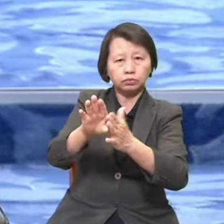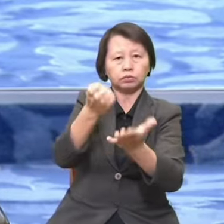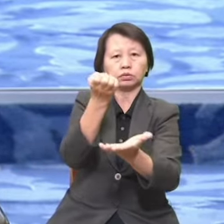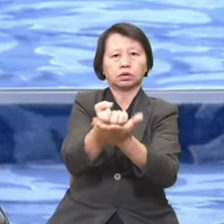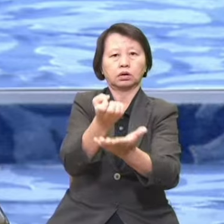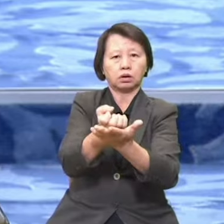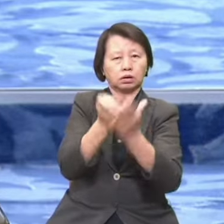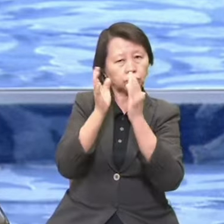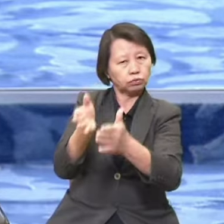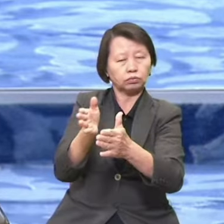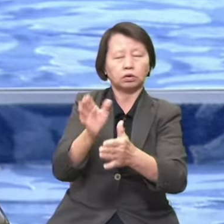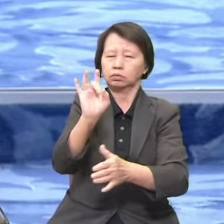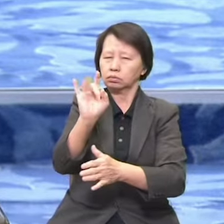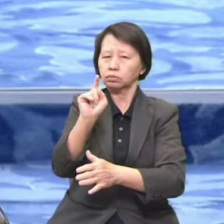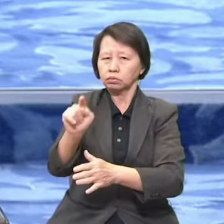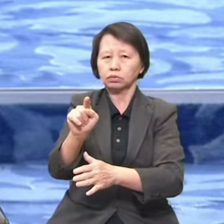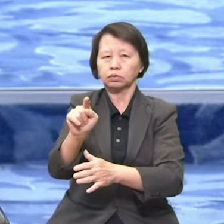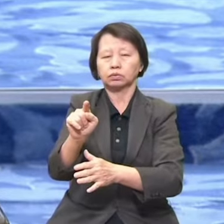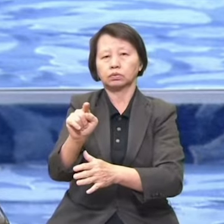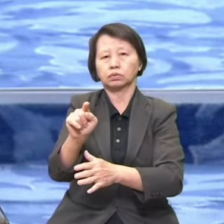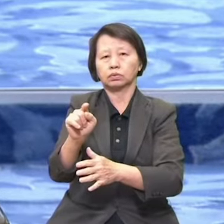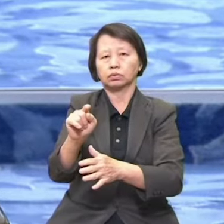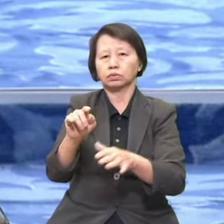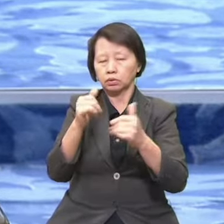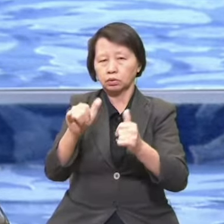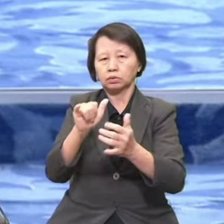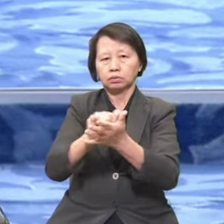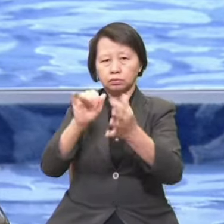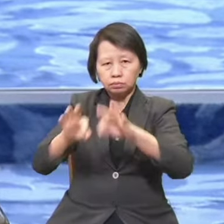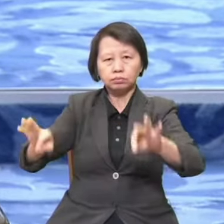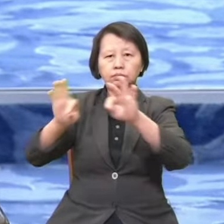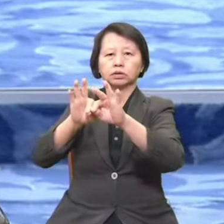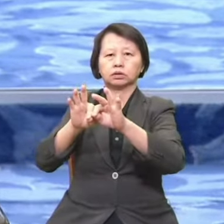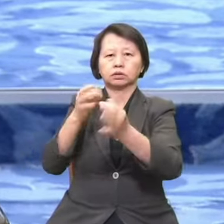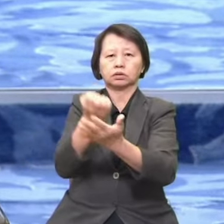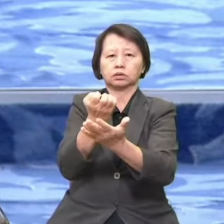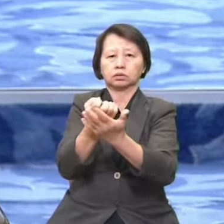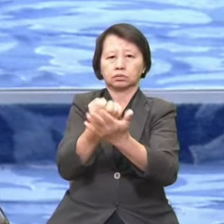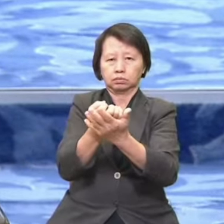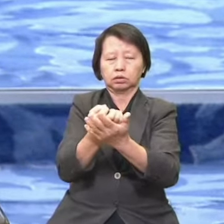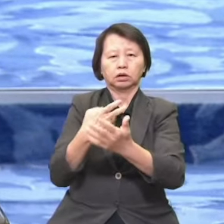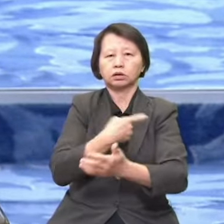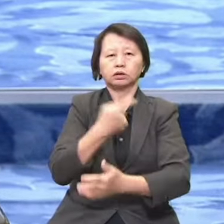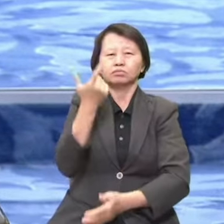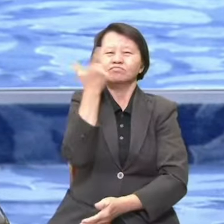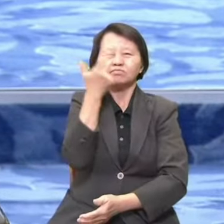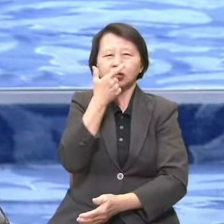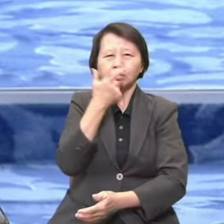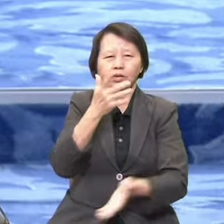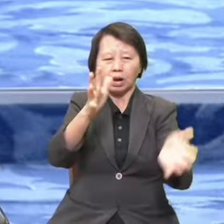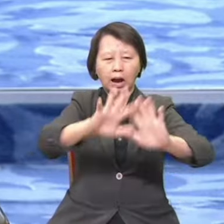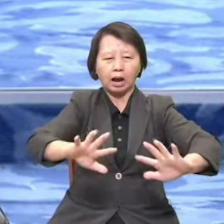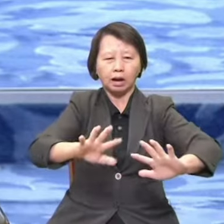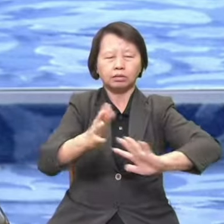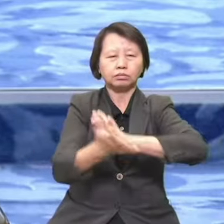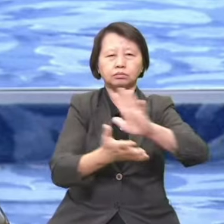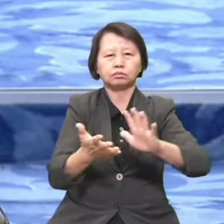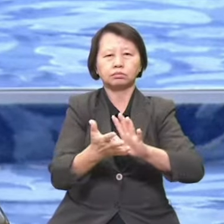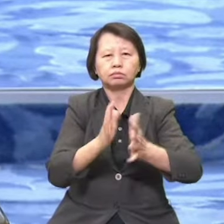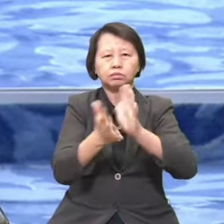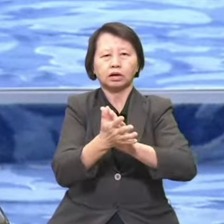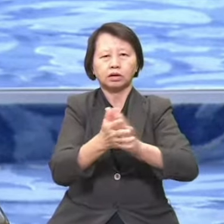fundamentals menjadi suatu ukuran atau kriteria utama dan kita tidak mahu ASEAN menjadi